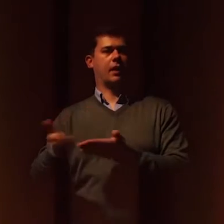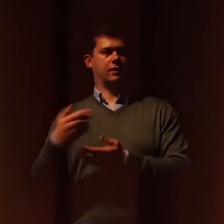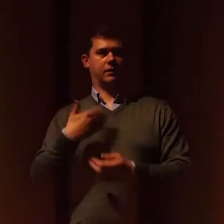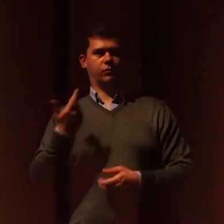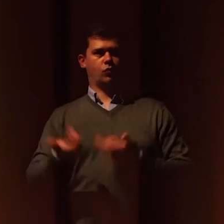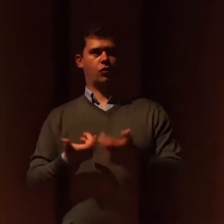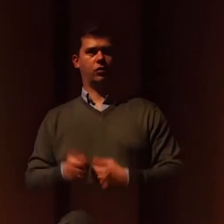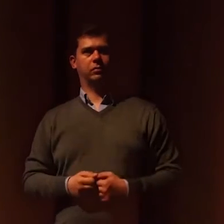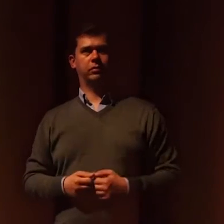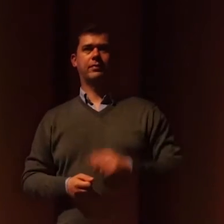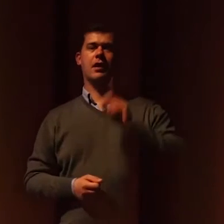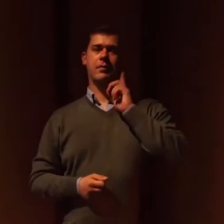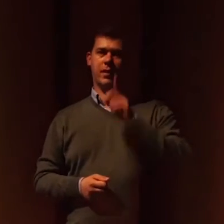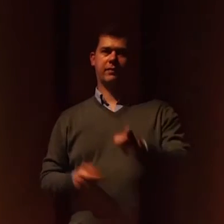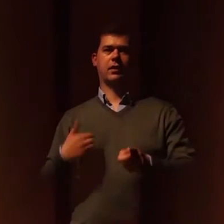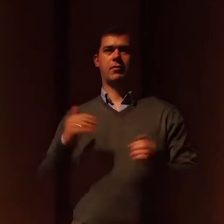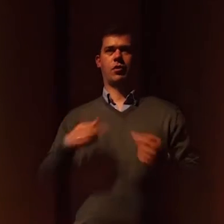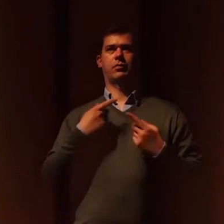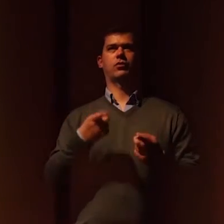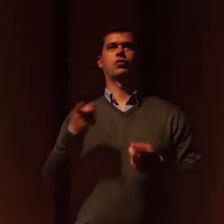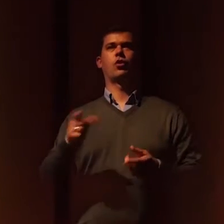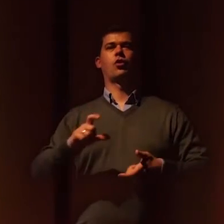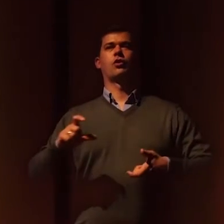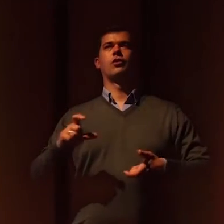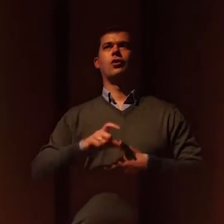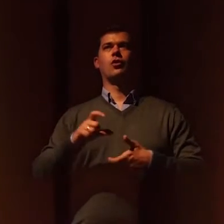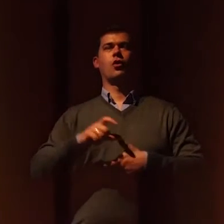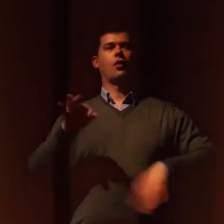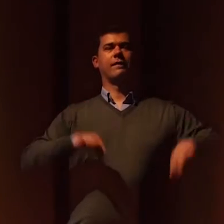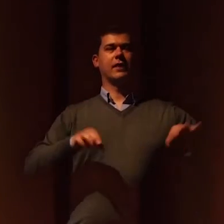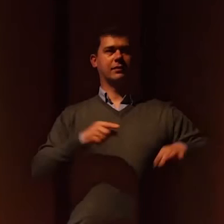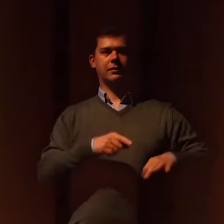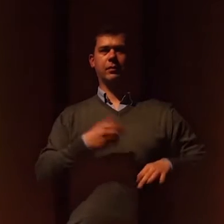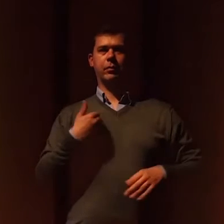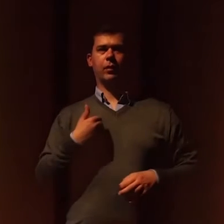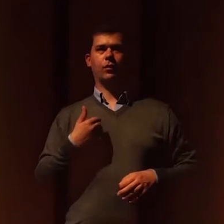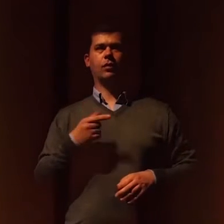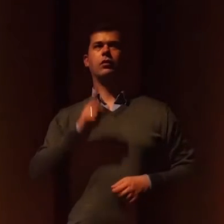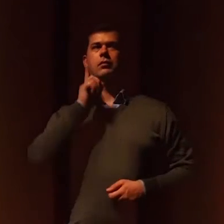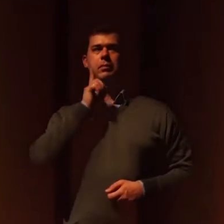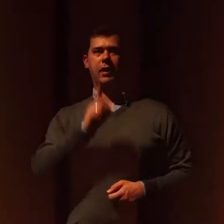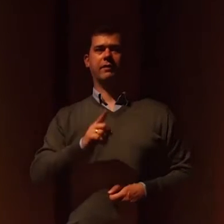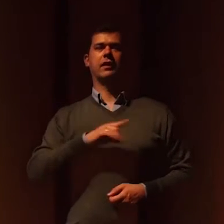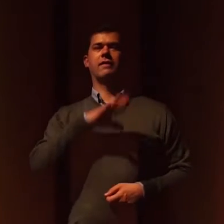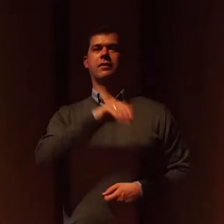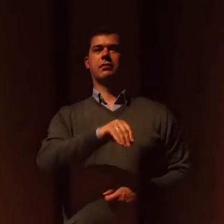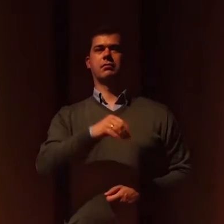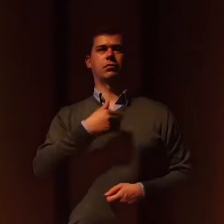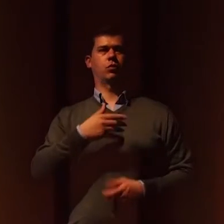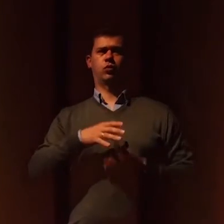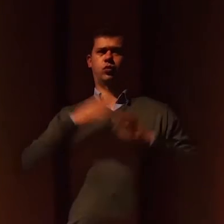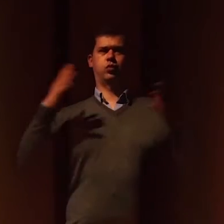mogę powiedzieć tylko tyle że z tych konwencyjny moich doświadczeń wynika że rzeczywiście tam cała